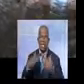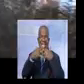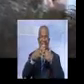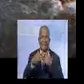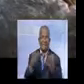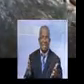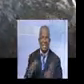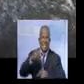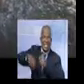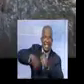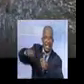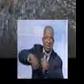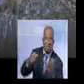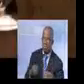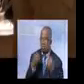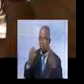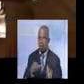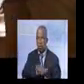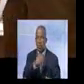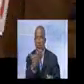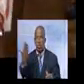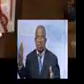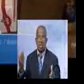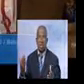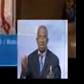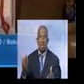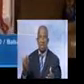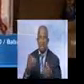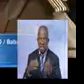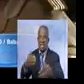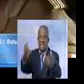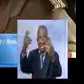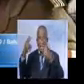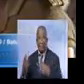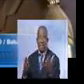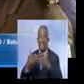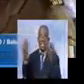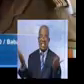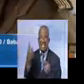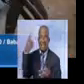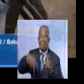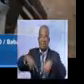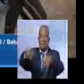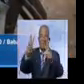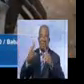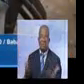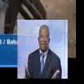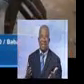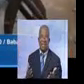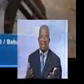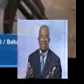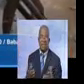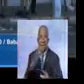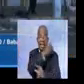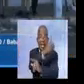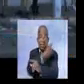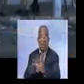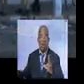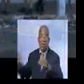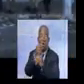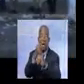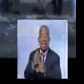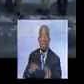à coudre et bien d'autres marchandises entrées frauduleusement en Côte d'Ivoire en cette fin d'année n'ont pas échappé à la vigilance de la